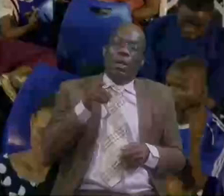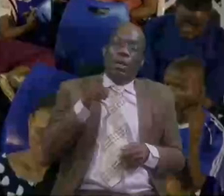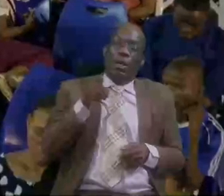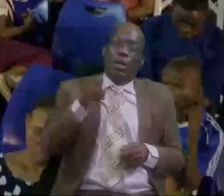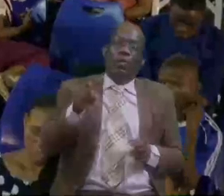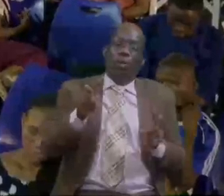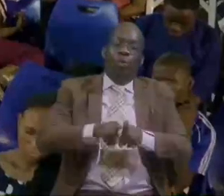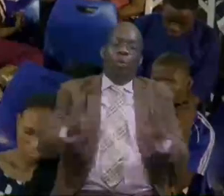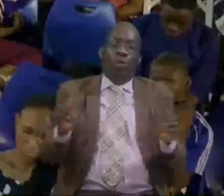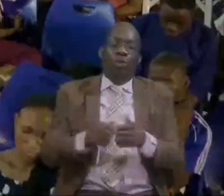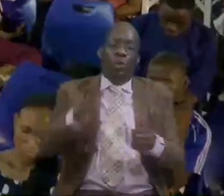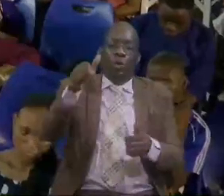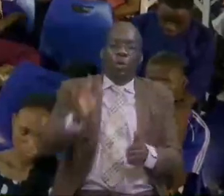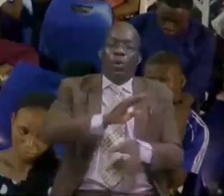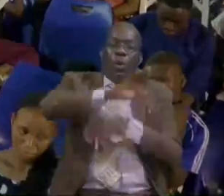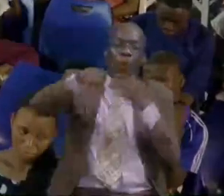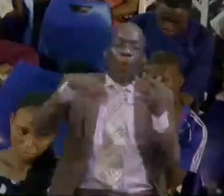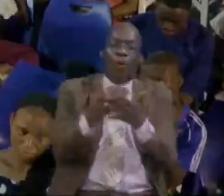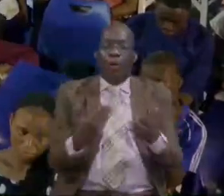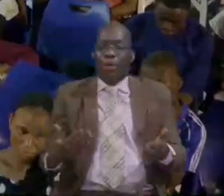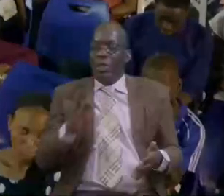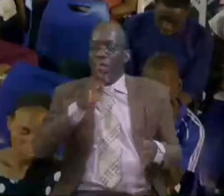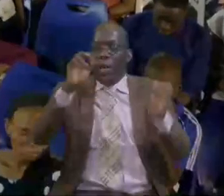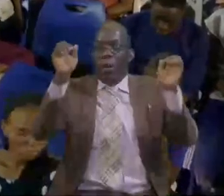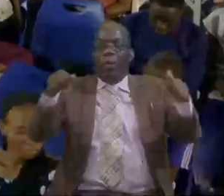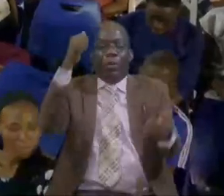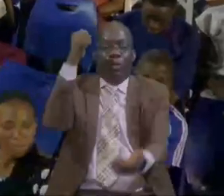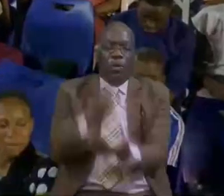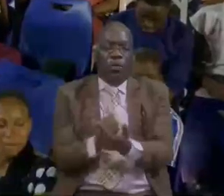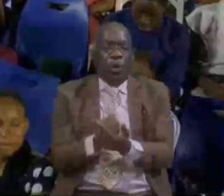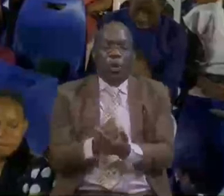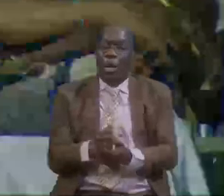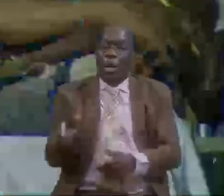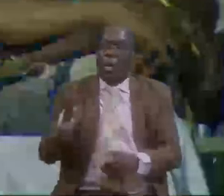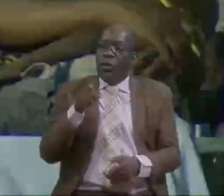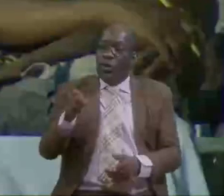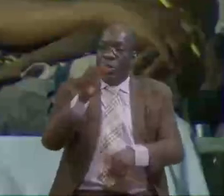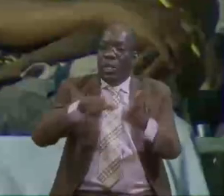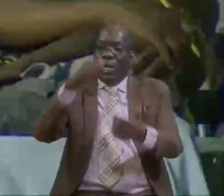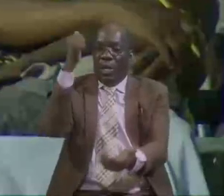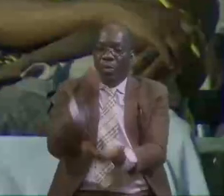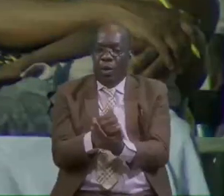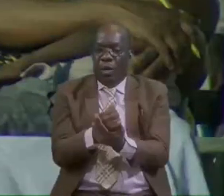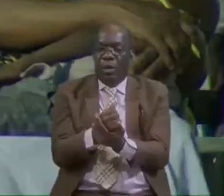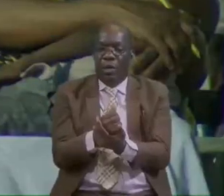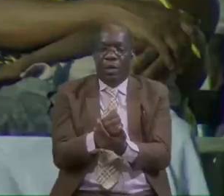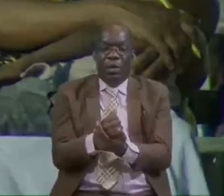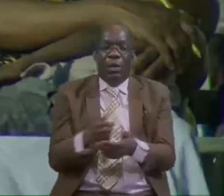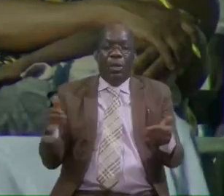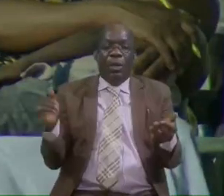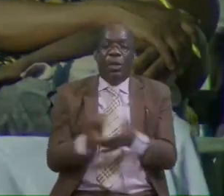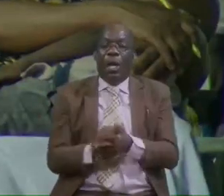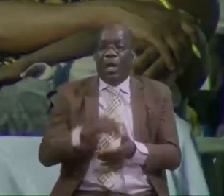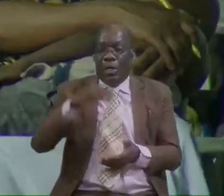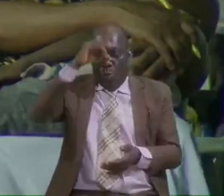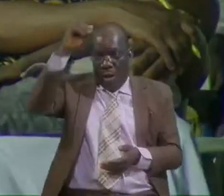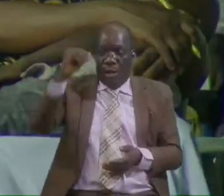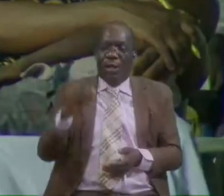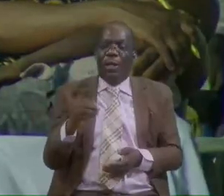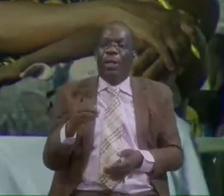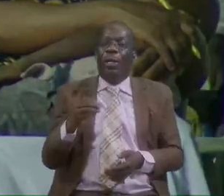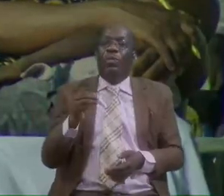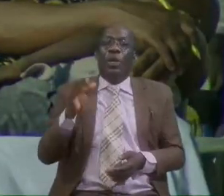Mais à Dieu, tout est possible. Tu n'as pas dit amen à cela, hein? Cet homme